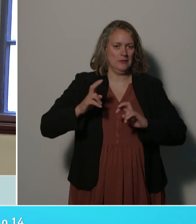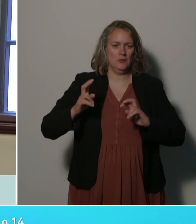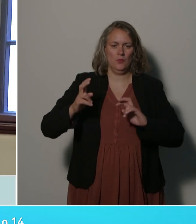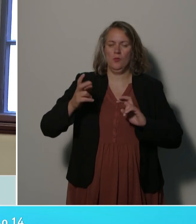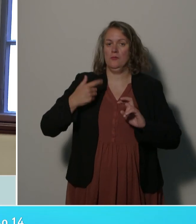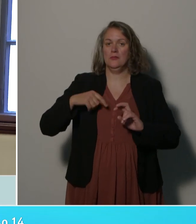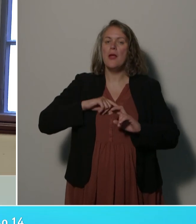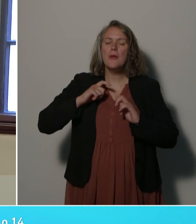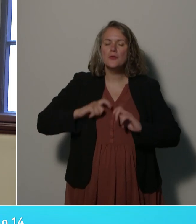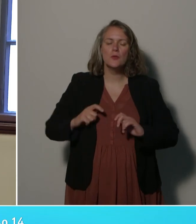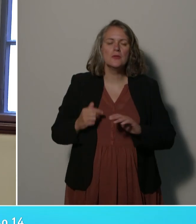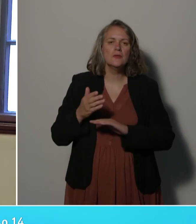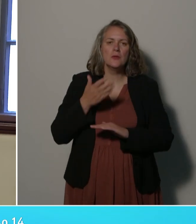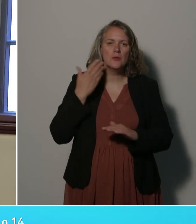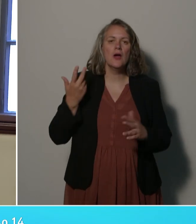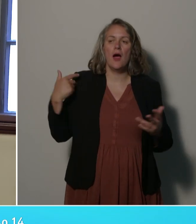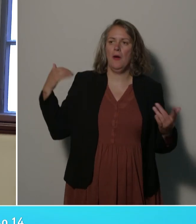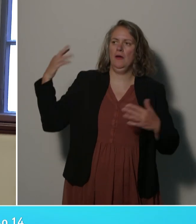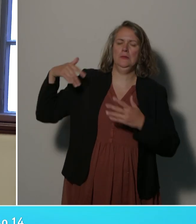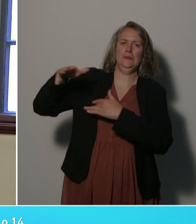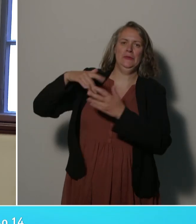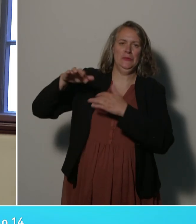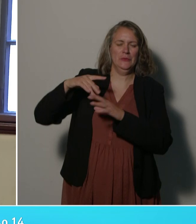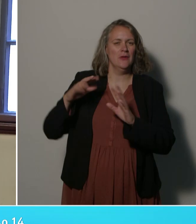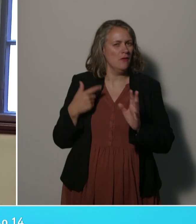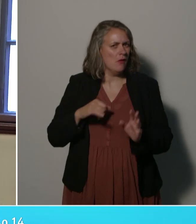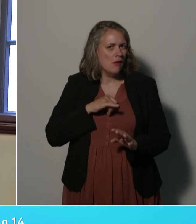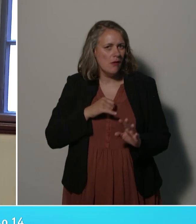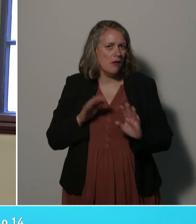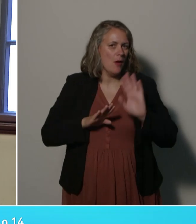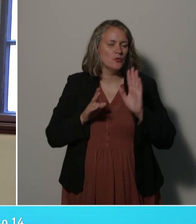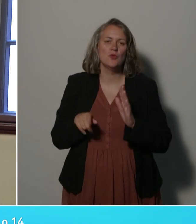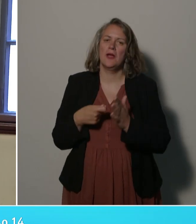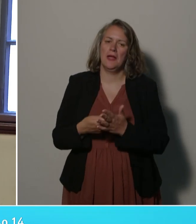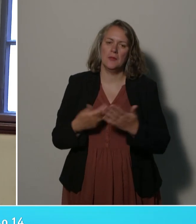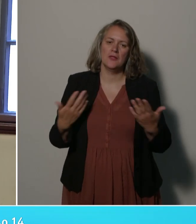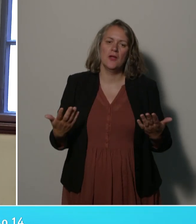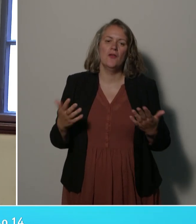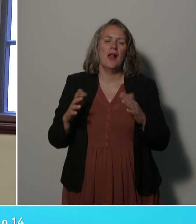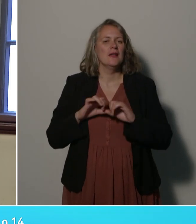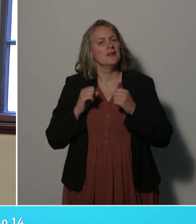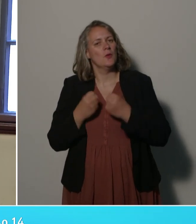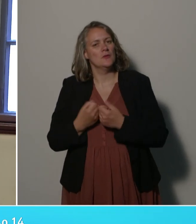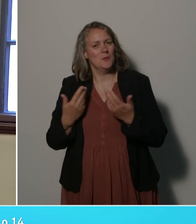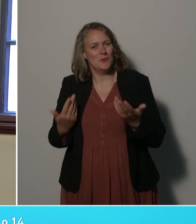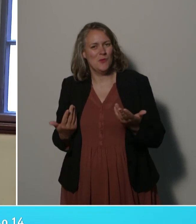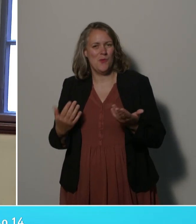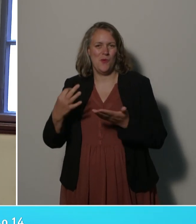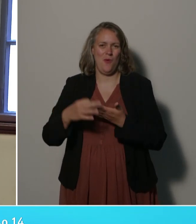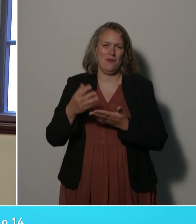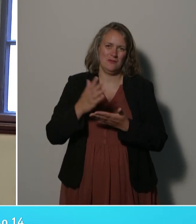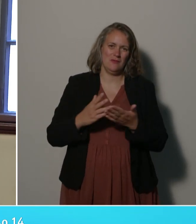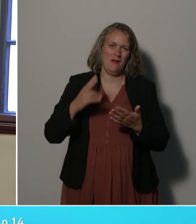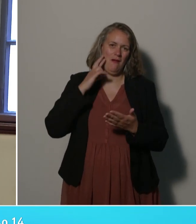anwesend, aber es hat ja ein interessantes Abstimmungsergebnis gegeben, was vielleicht ein bisschen die Situation der